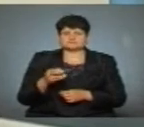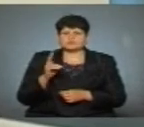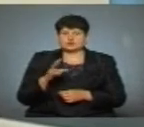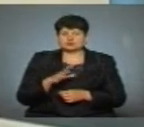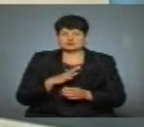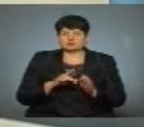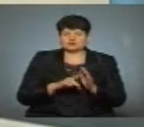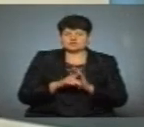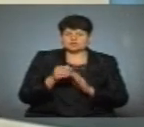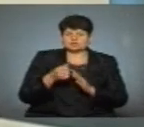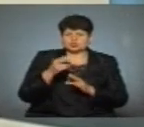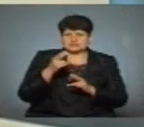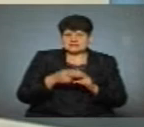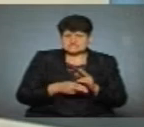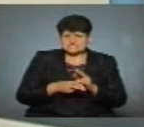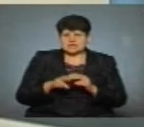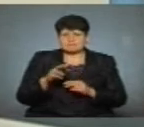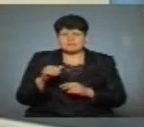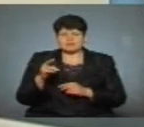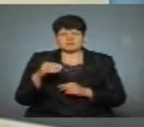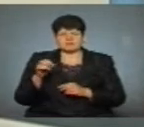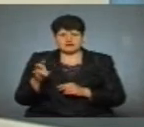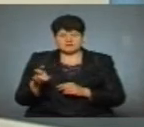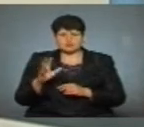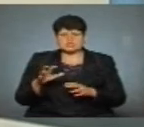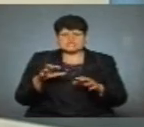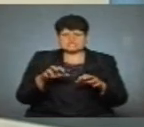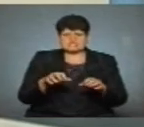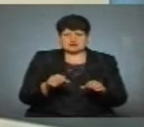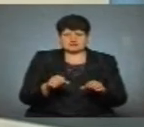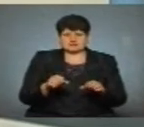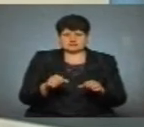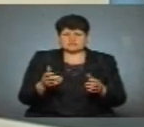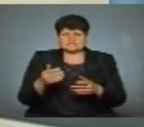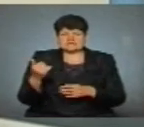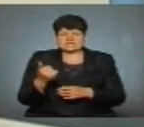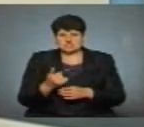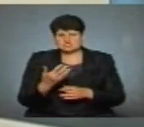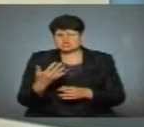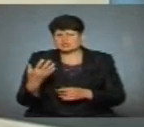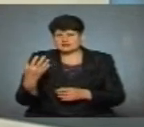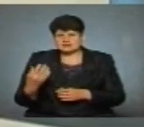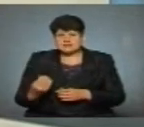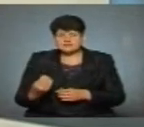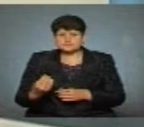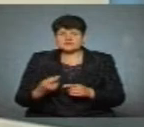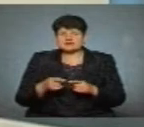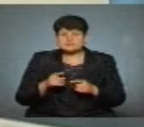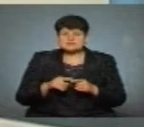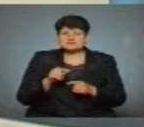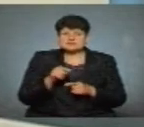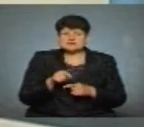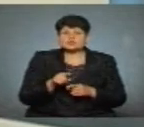від початку до кінця Майдану, чи хтось захватив там якийсь тиждень чи пару днів. Це, власне, те,